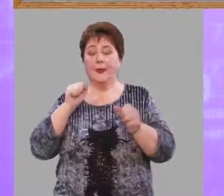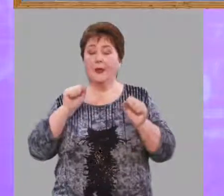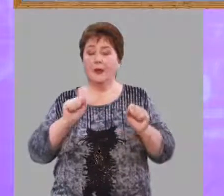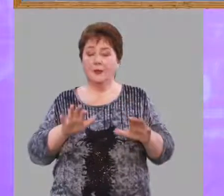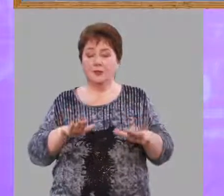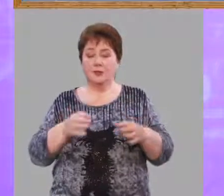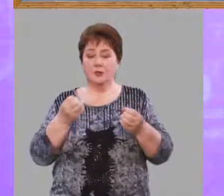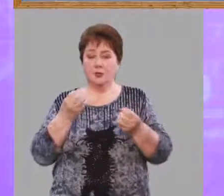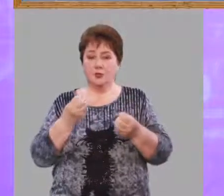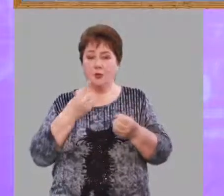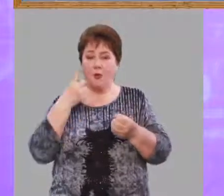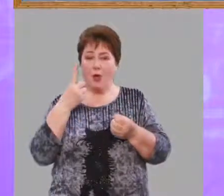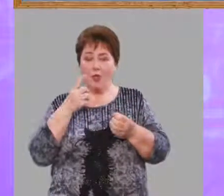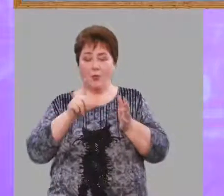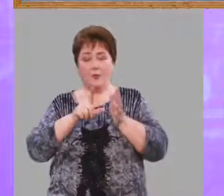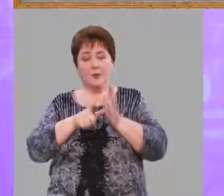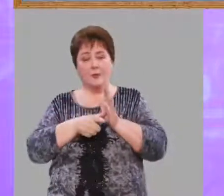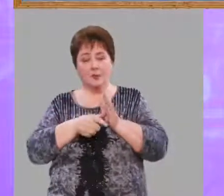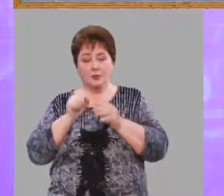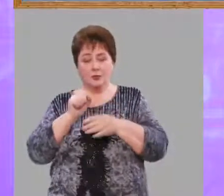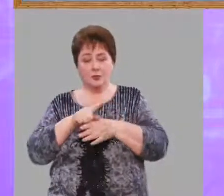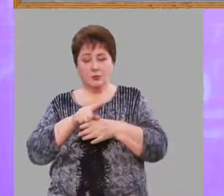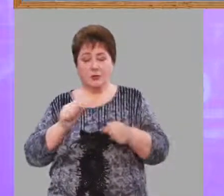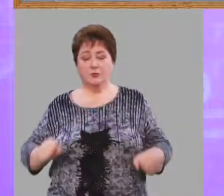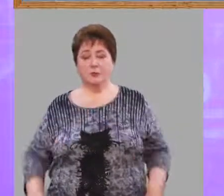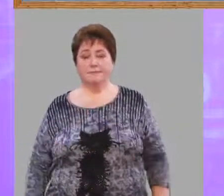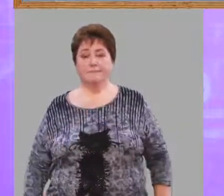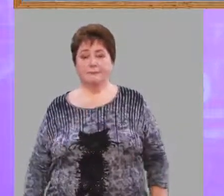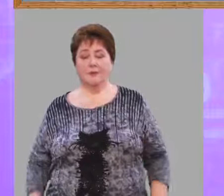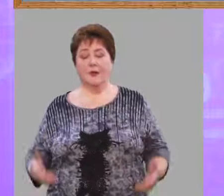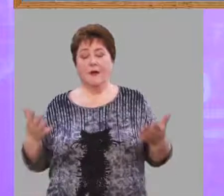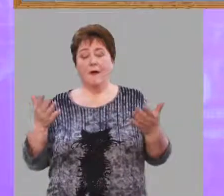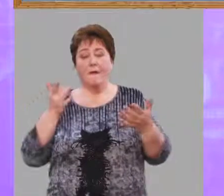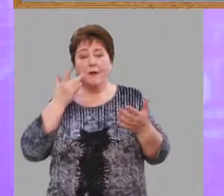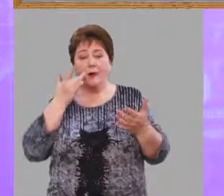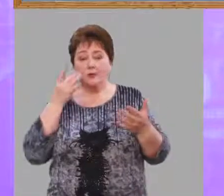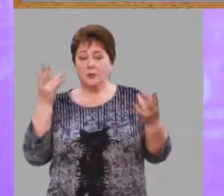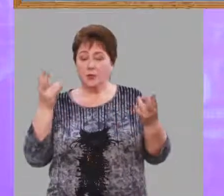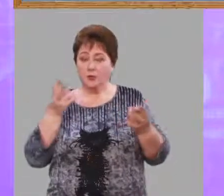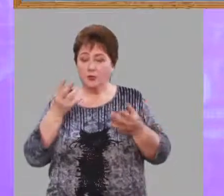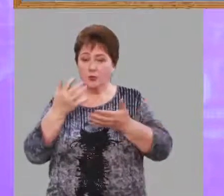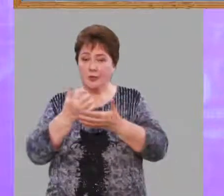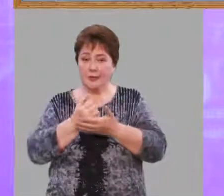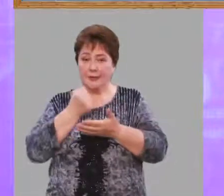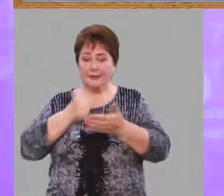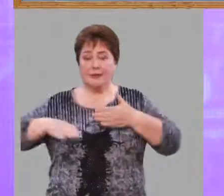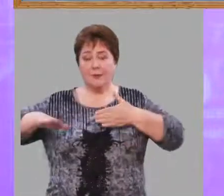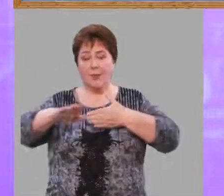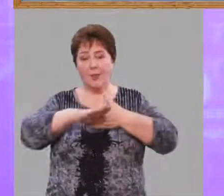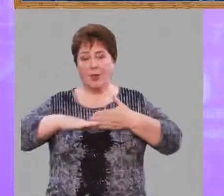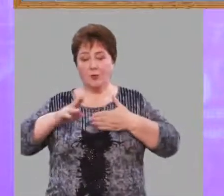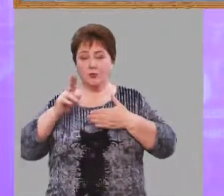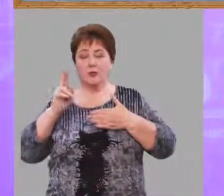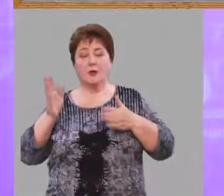Решите еще одну геометрическую задачу, в которой надо найти